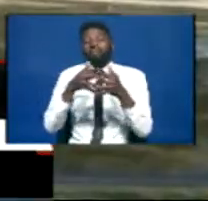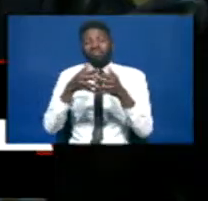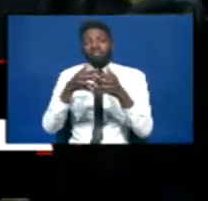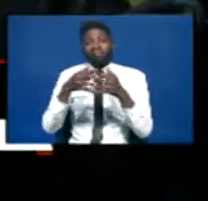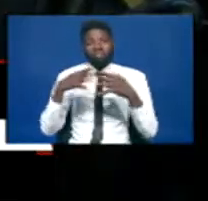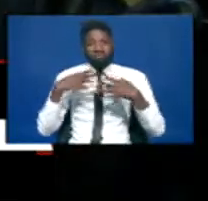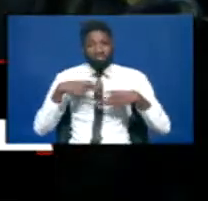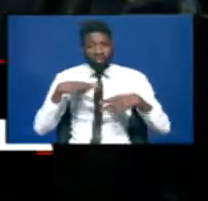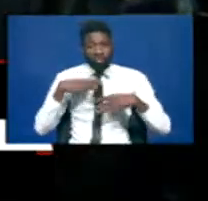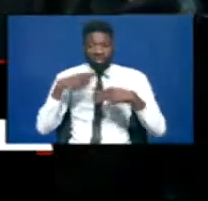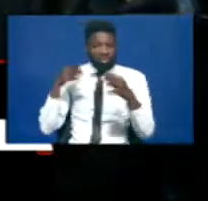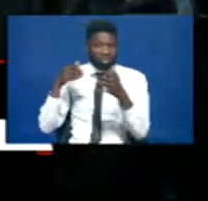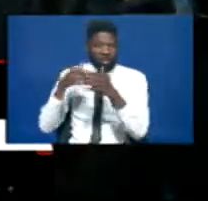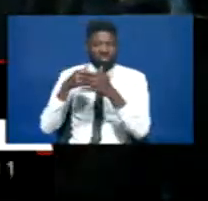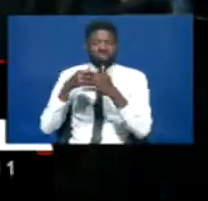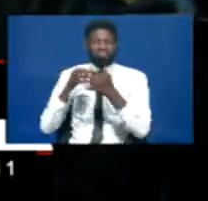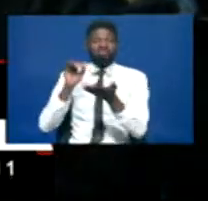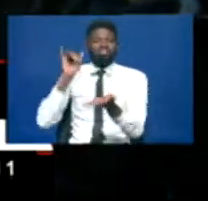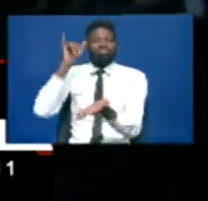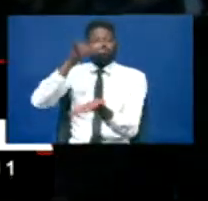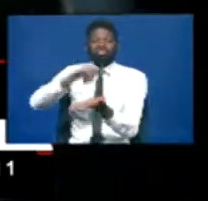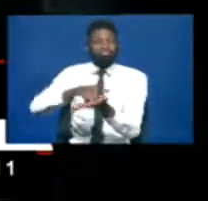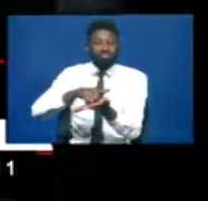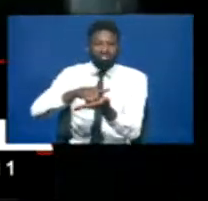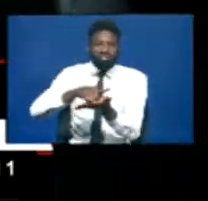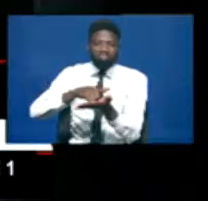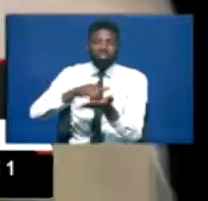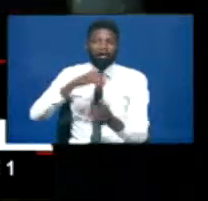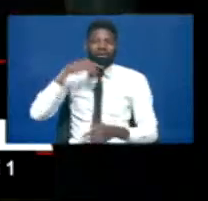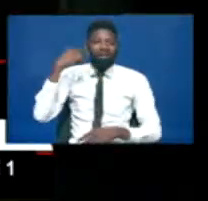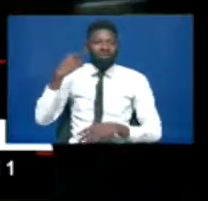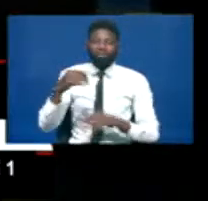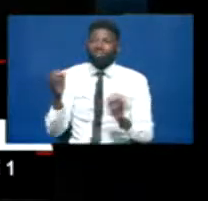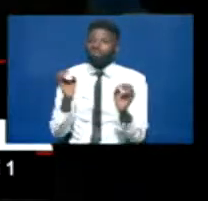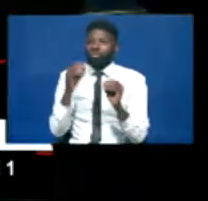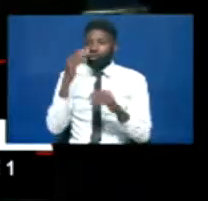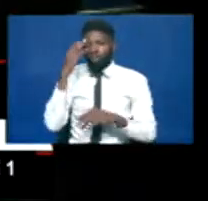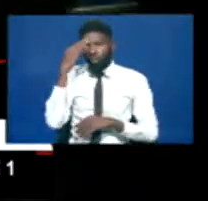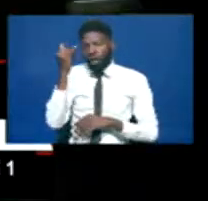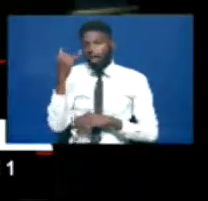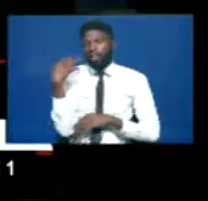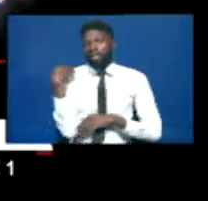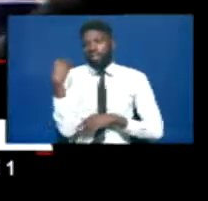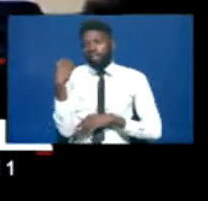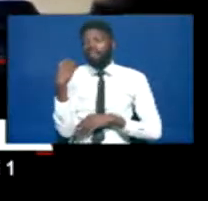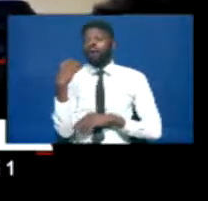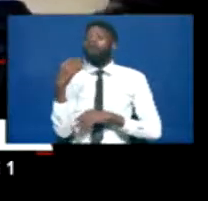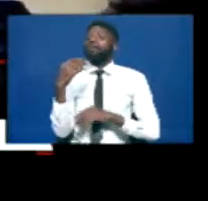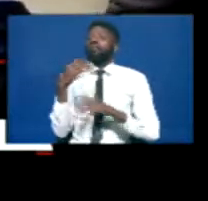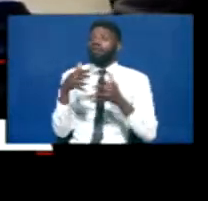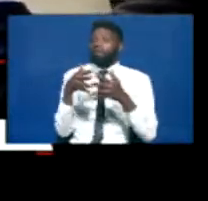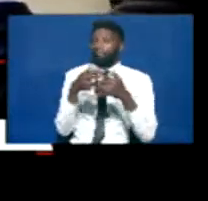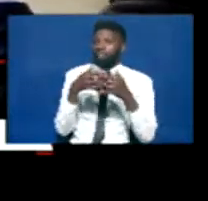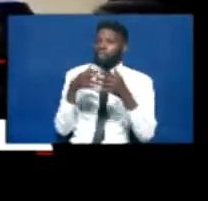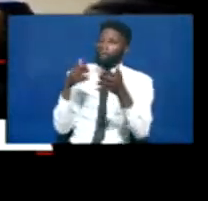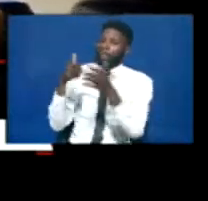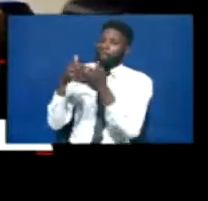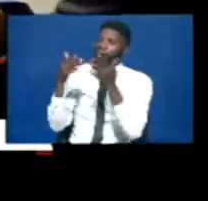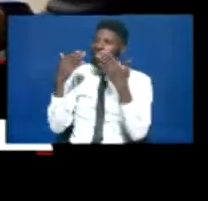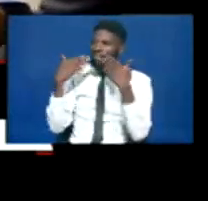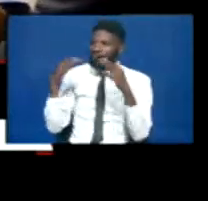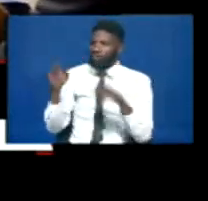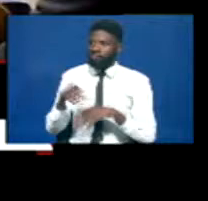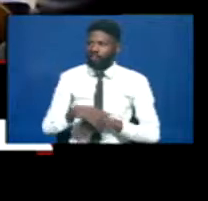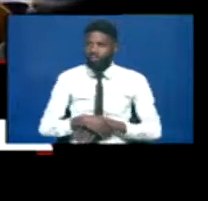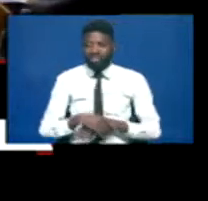nchini Urusi kufuatia vikwazo vilivyowekewa nchi hiyo hivi majuzi na Marekani. Wakati huo huo, katibu